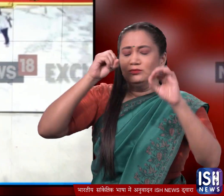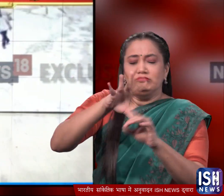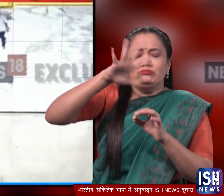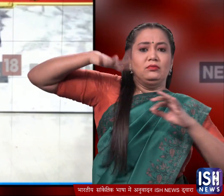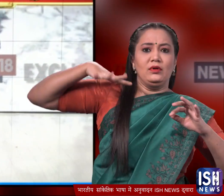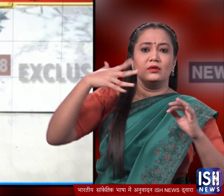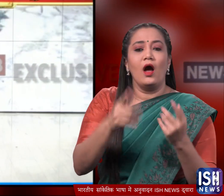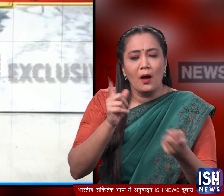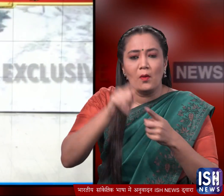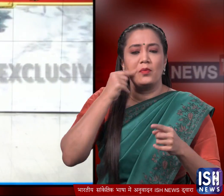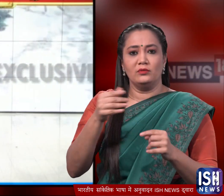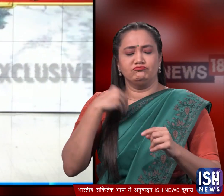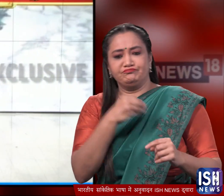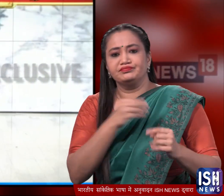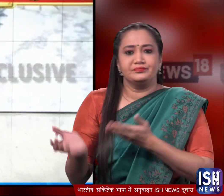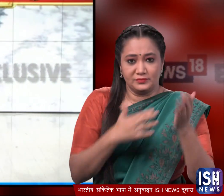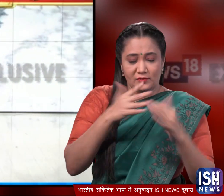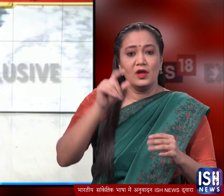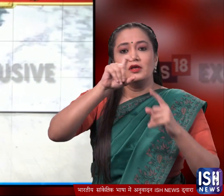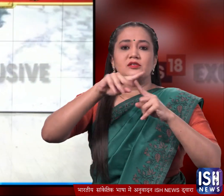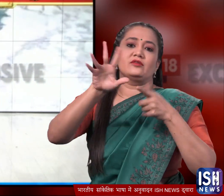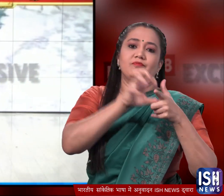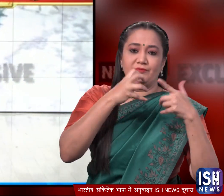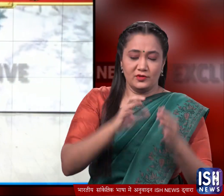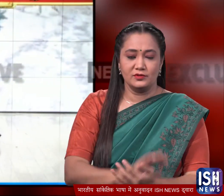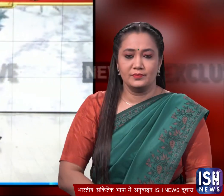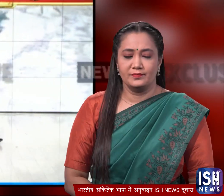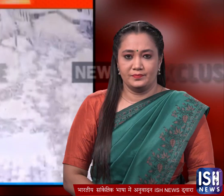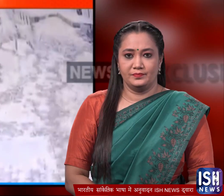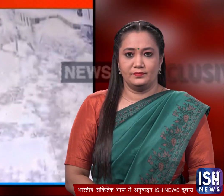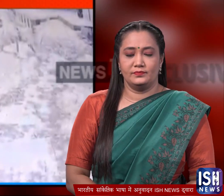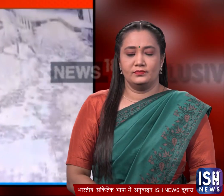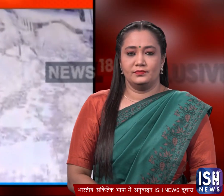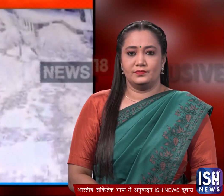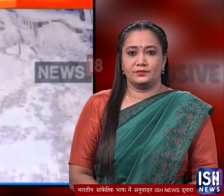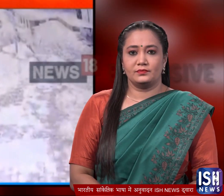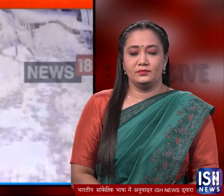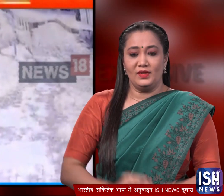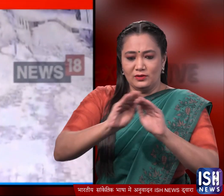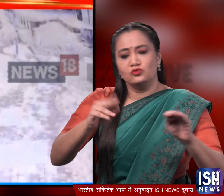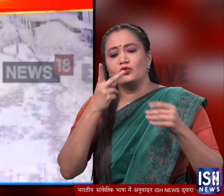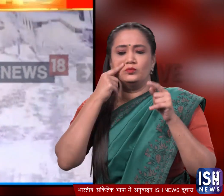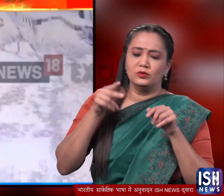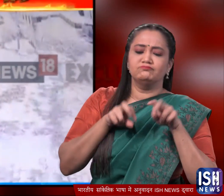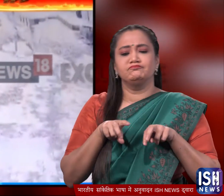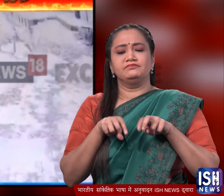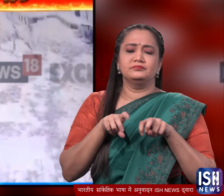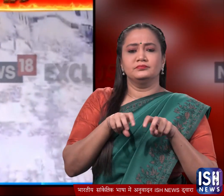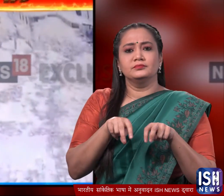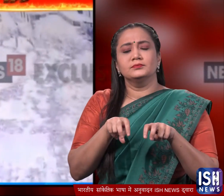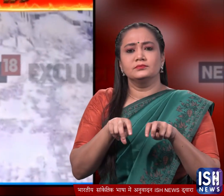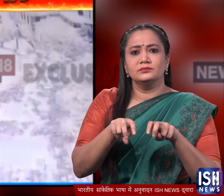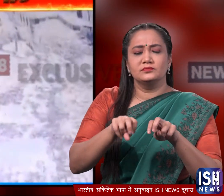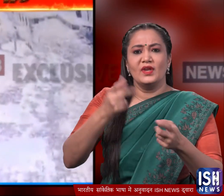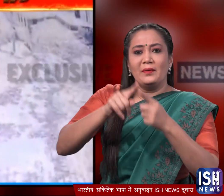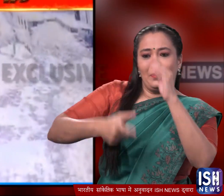बच्चा घायल हो गया। यह पूरी घटना वहां लगे सीसीटीवी कैमरे में रिकॉर्ड हो गई, जिसमें 2 बच्चे सड़क पर आते दिखे। इनमें एक